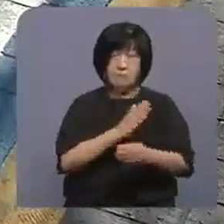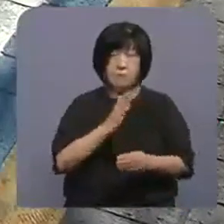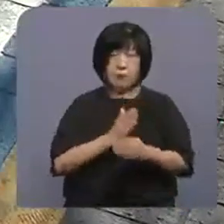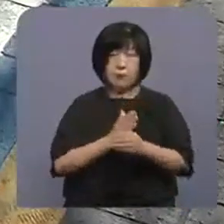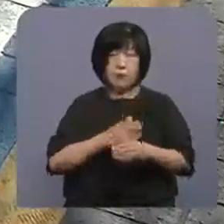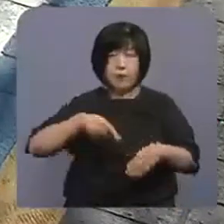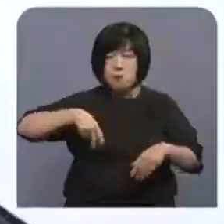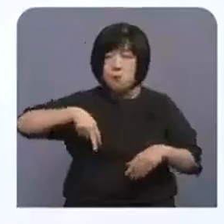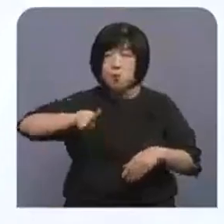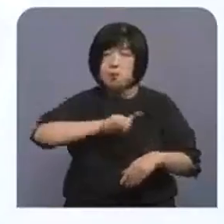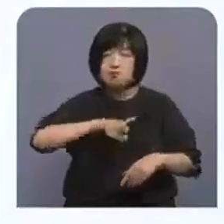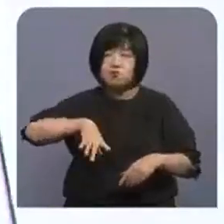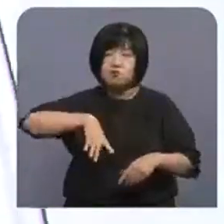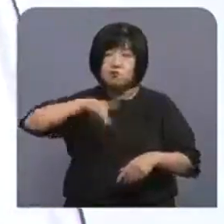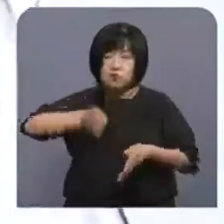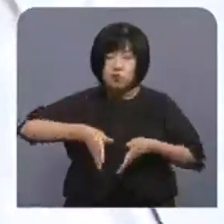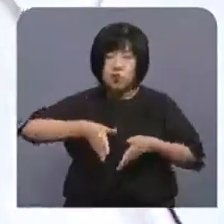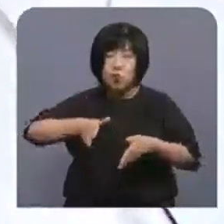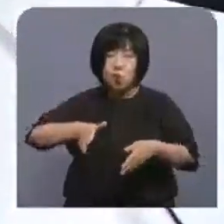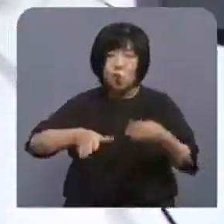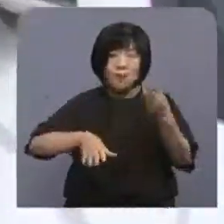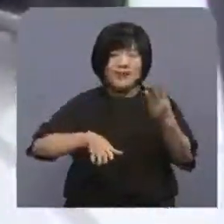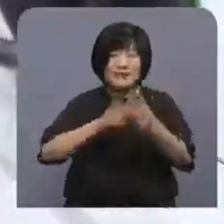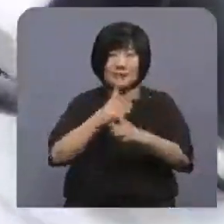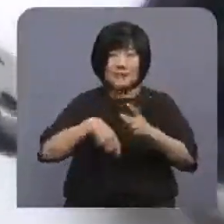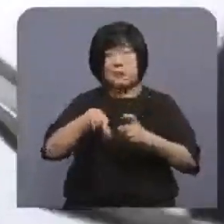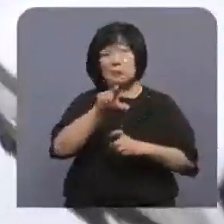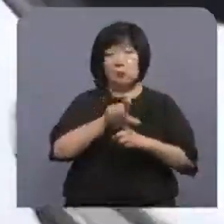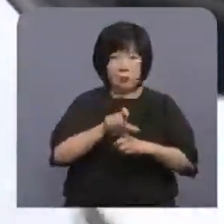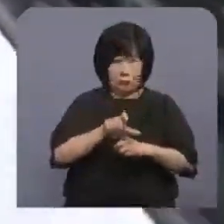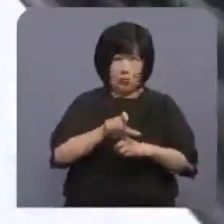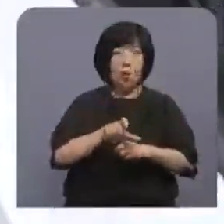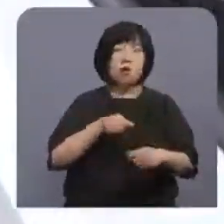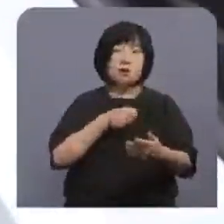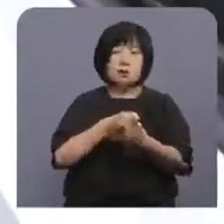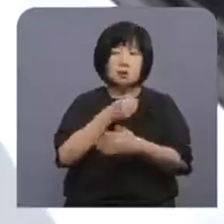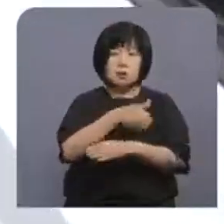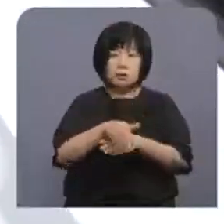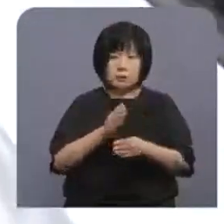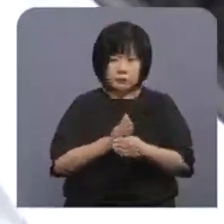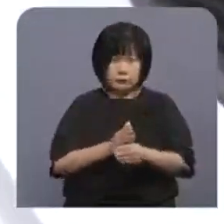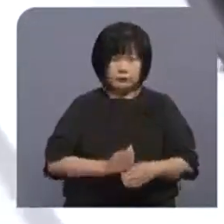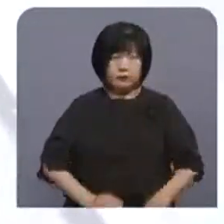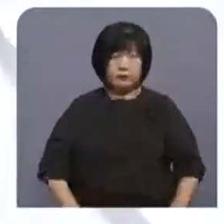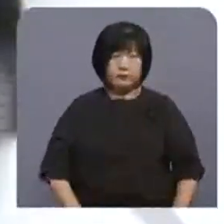보행자 우선 도로를 세 곳 더 지정할 계획입니다. KBS 뉴스 정민규입니다.